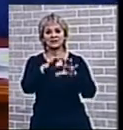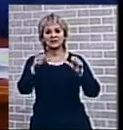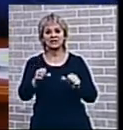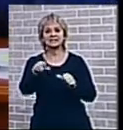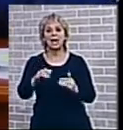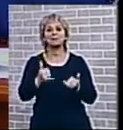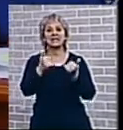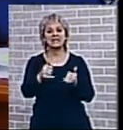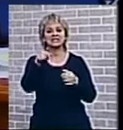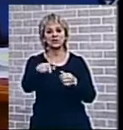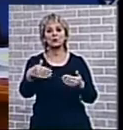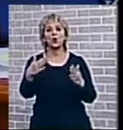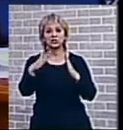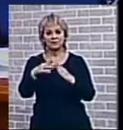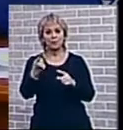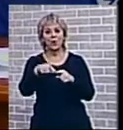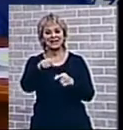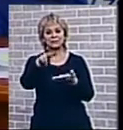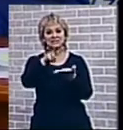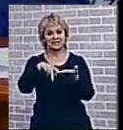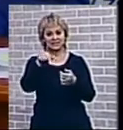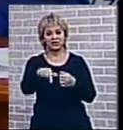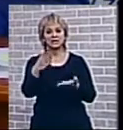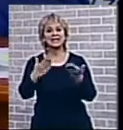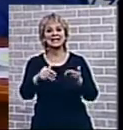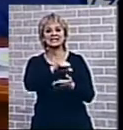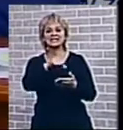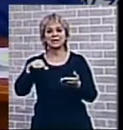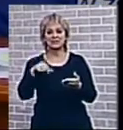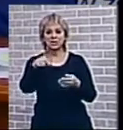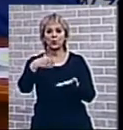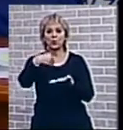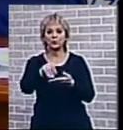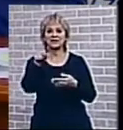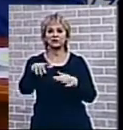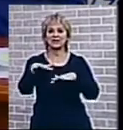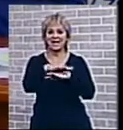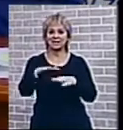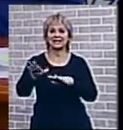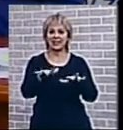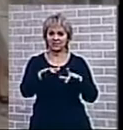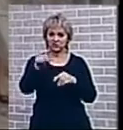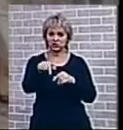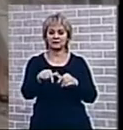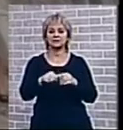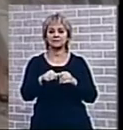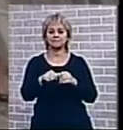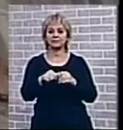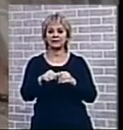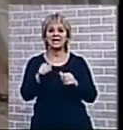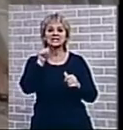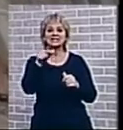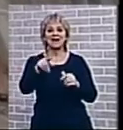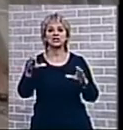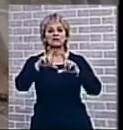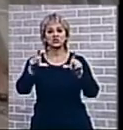на предоставление ему жилья по этому сертификату, либо самостоятельно купить его на рынке недвижимости.